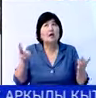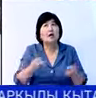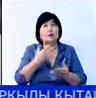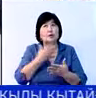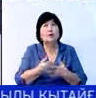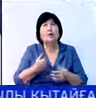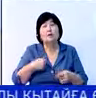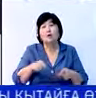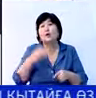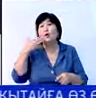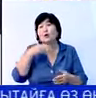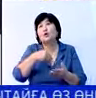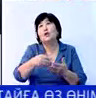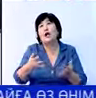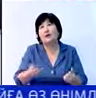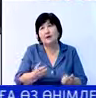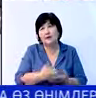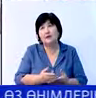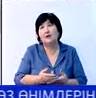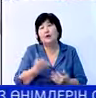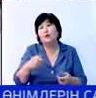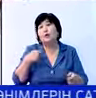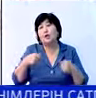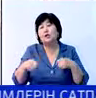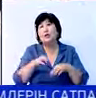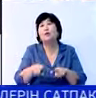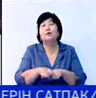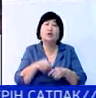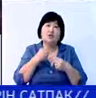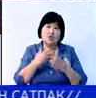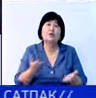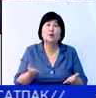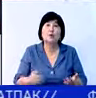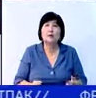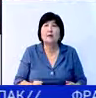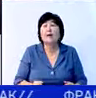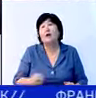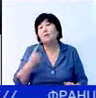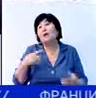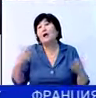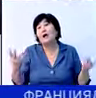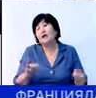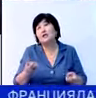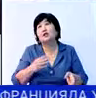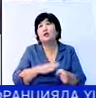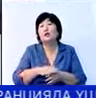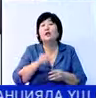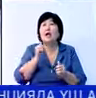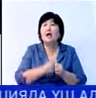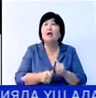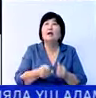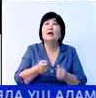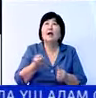жатыр. Мен де күріш алып жатырмын. Бұл да жәрмеңке ұйымдастырған деген жақсы ғой. Әйтеуір бір қажеттілігін орындайды. Әрі арзан